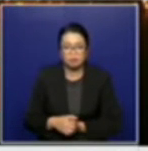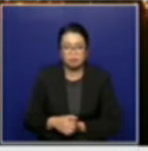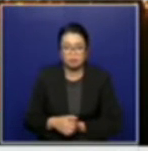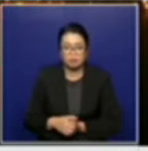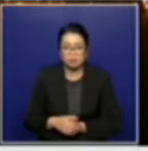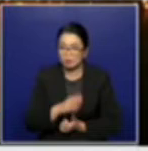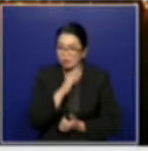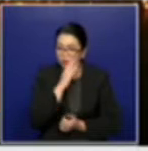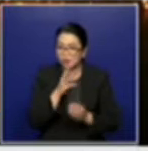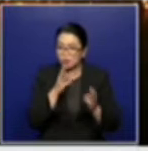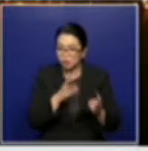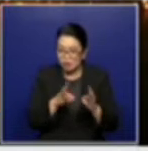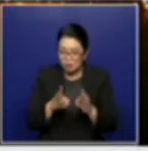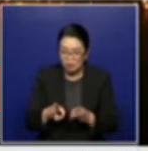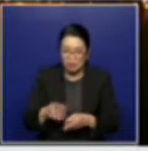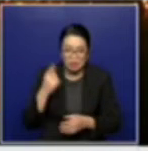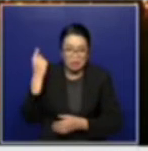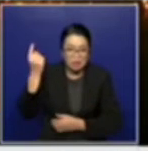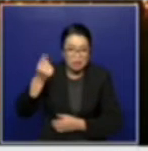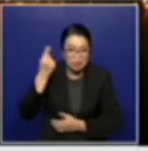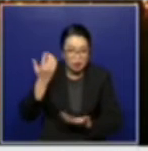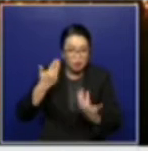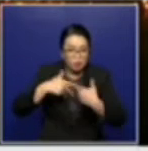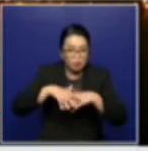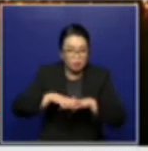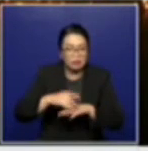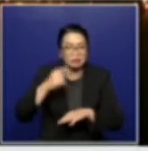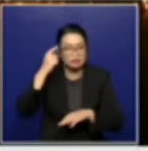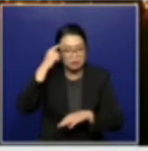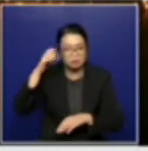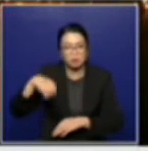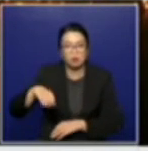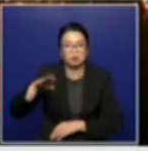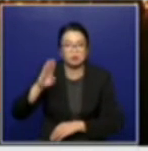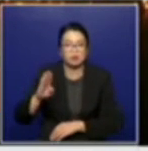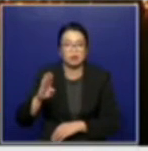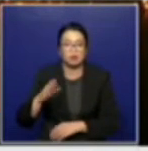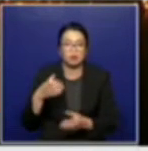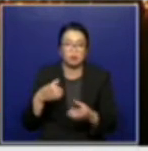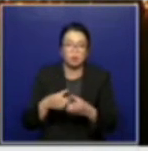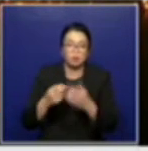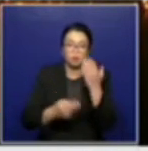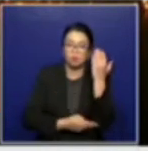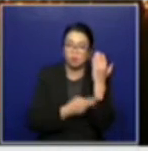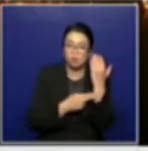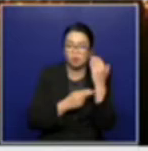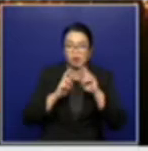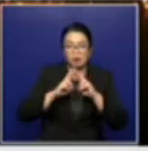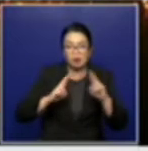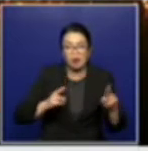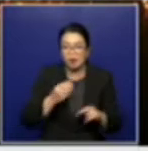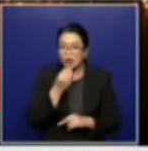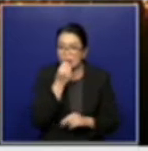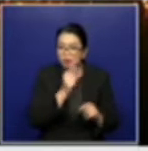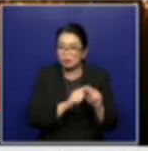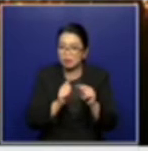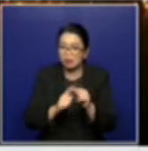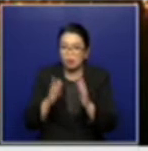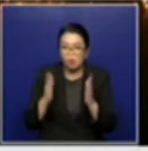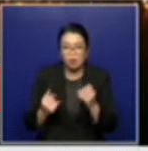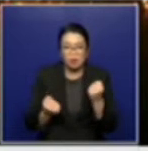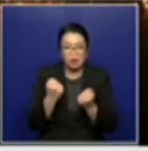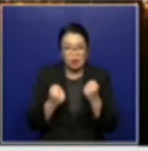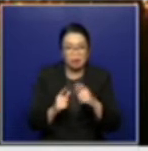นี้ยังเป็นอย่างนี้อยู่ผมเกรงว่าผู้ประกอบการไม่ว่าจะเป็นธุรกิจโรงแรมภัตตาคารร้านอาหารคนขับแท็ก